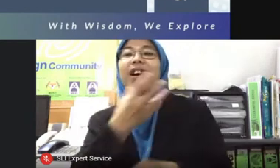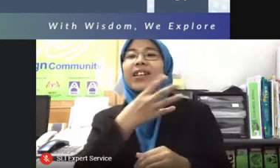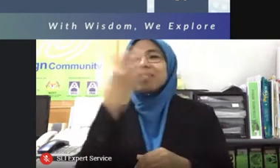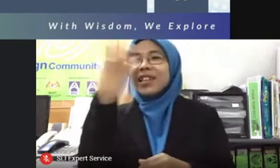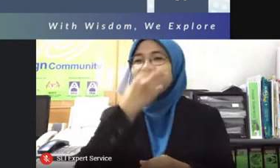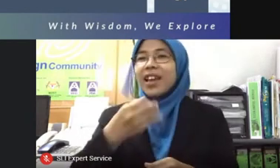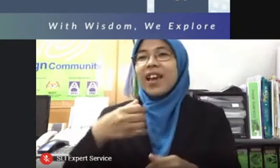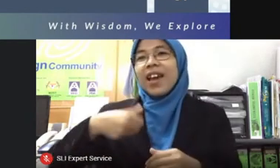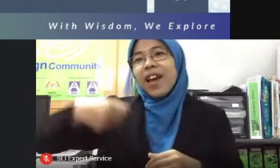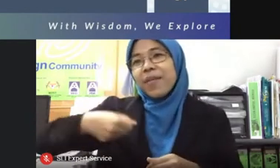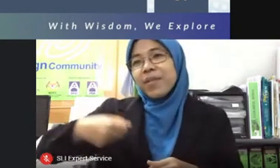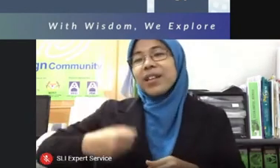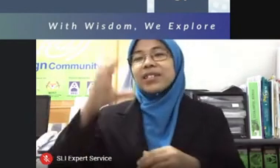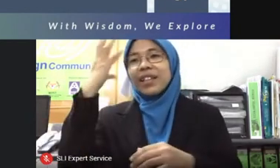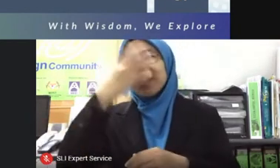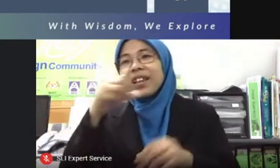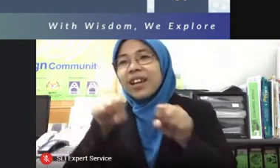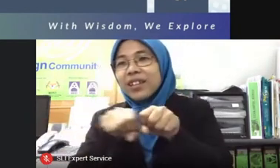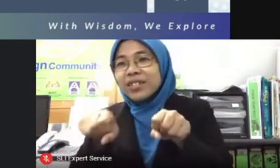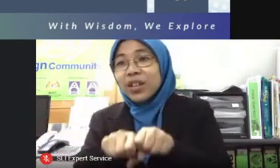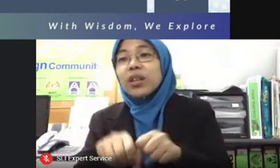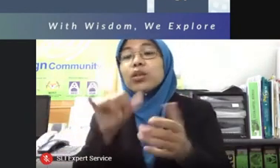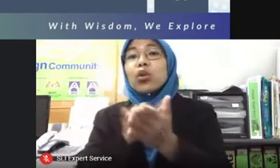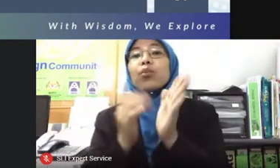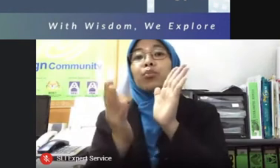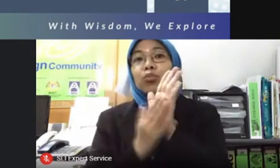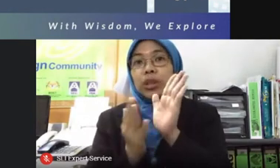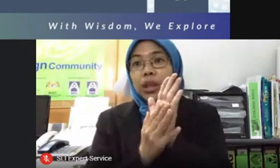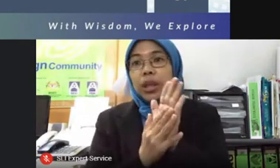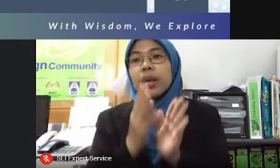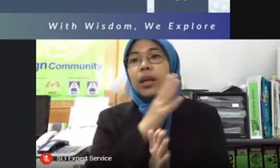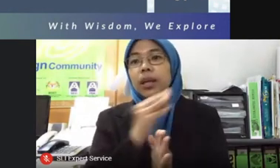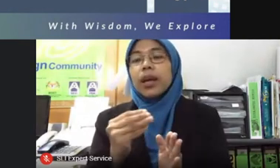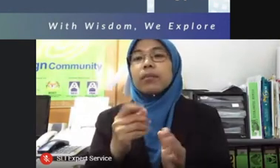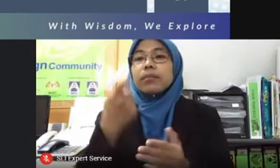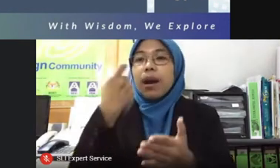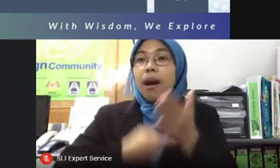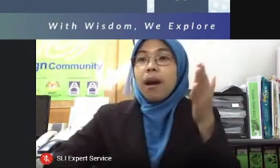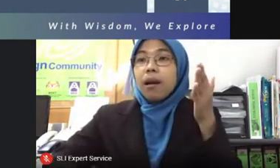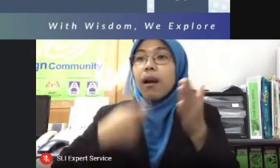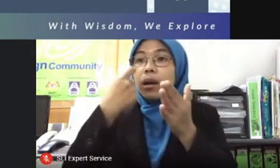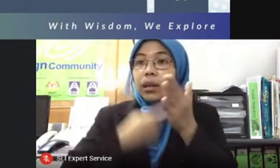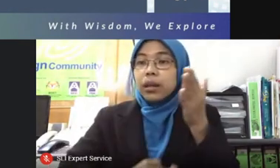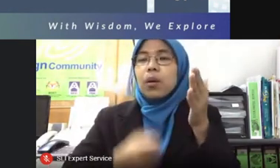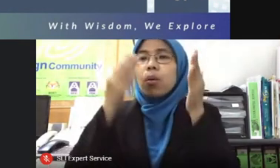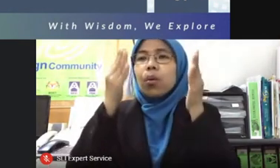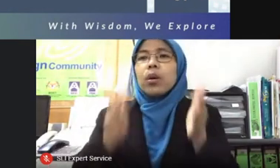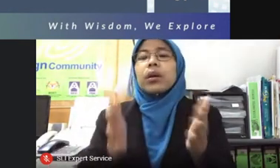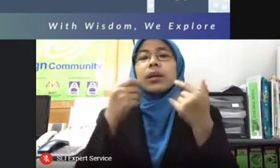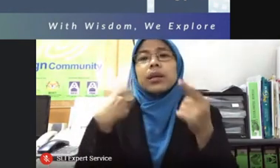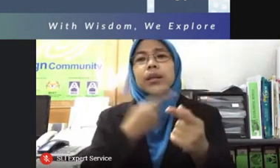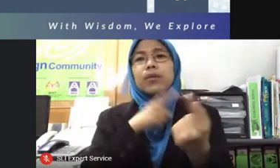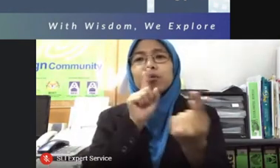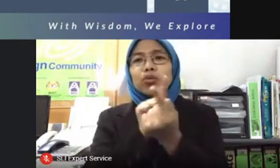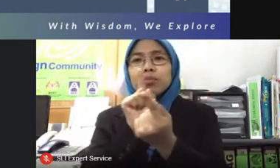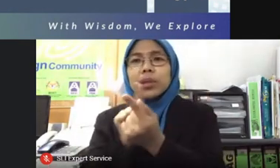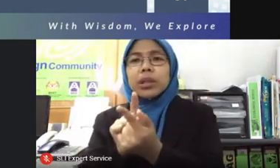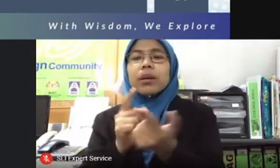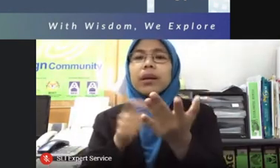Cantiknya handbag, cantiknya kasut, okay? So, puji. Dan juga hargai orang yang kita jumpa tu dengan